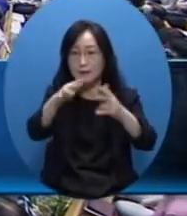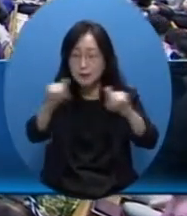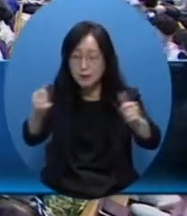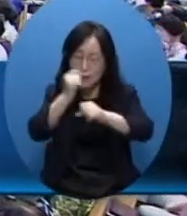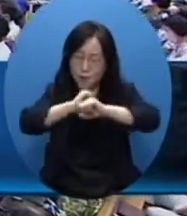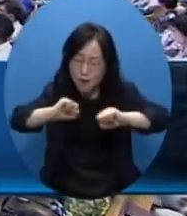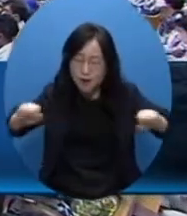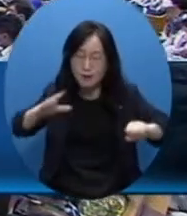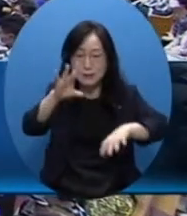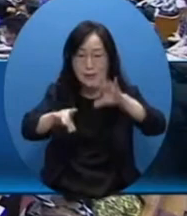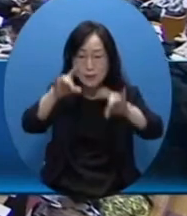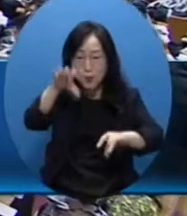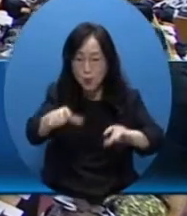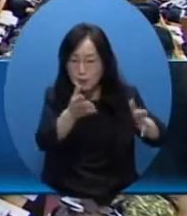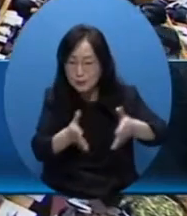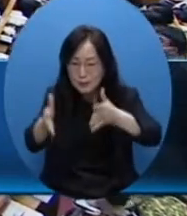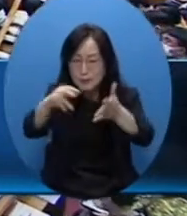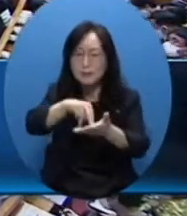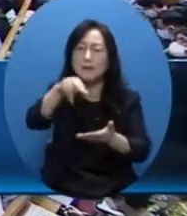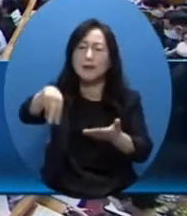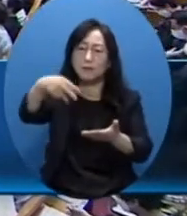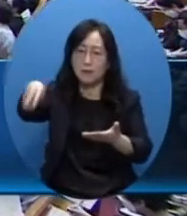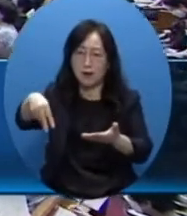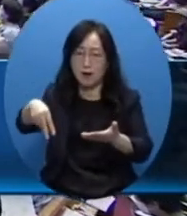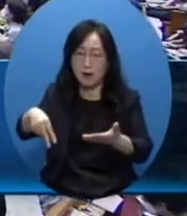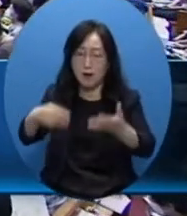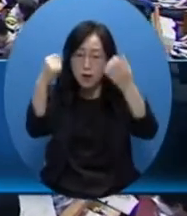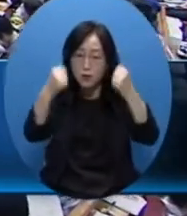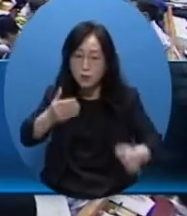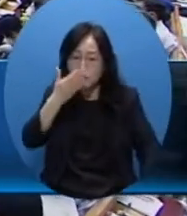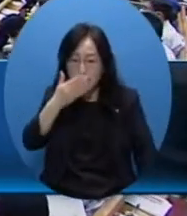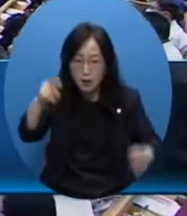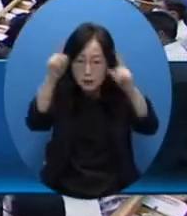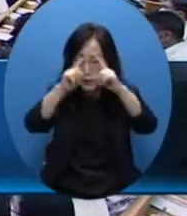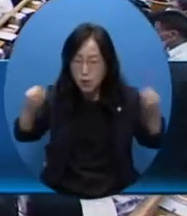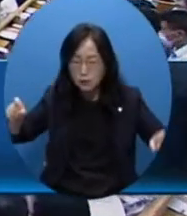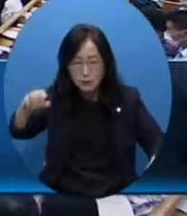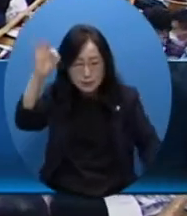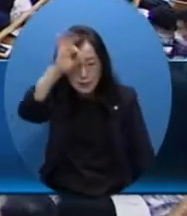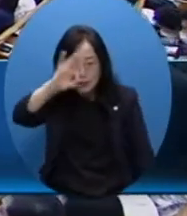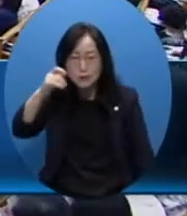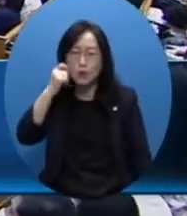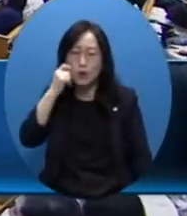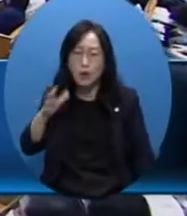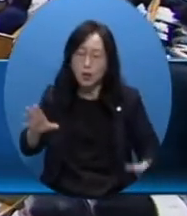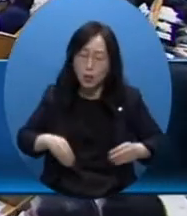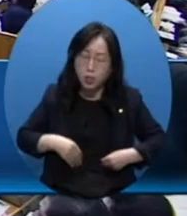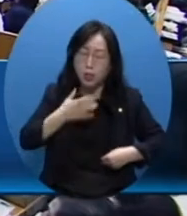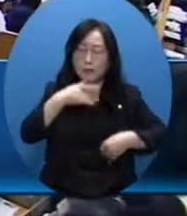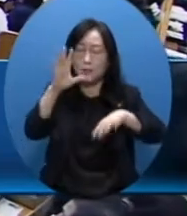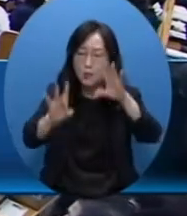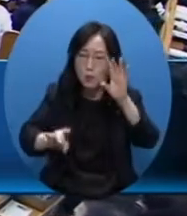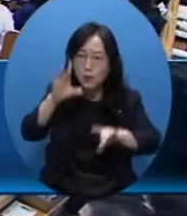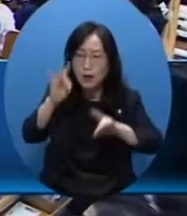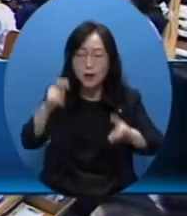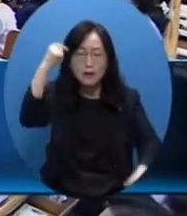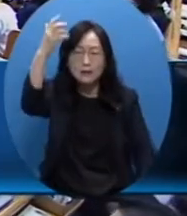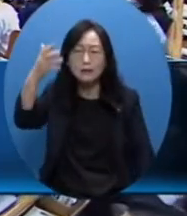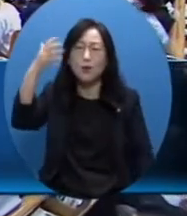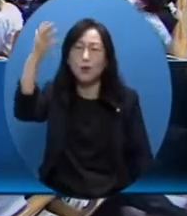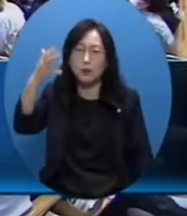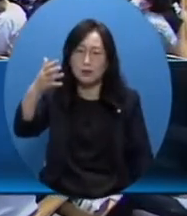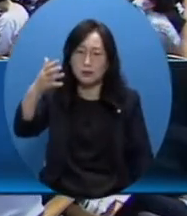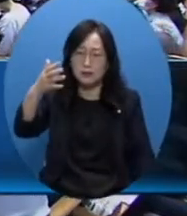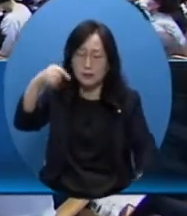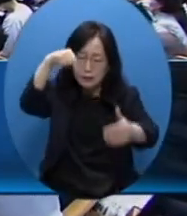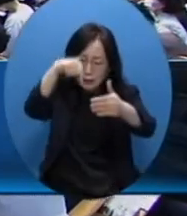광야 사막길에서 방황하며 거주할 성읍을 찾지 못하고 주리고 목이 말라 그들의 영혼이 그들